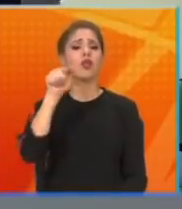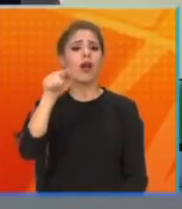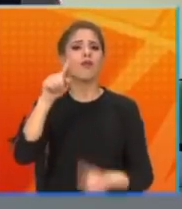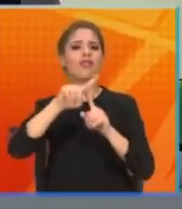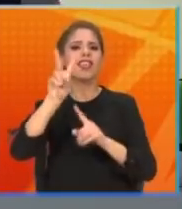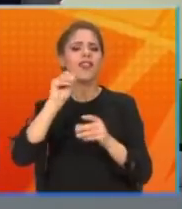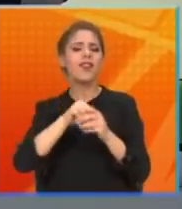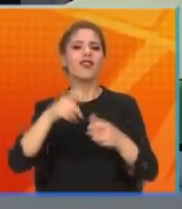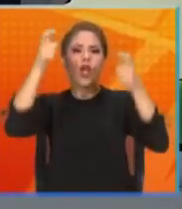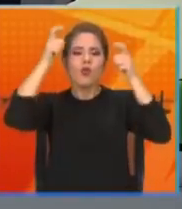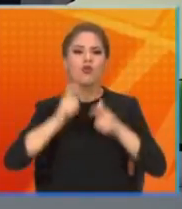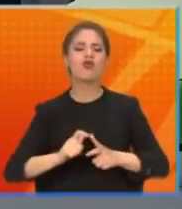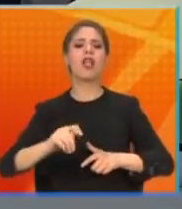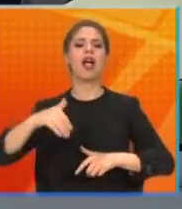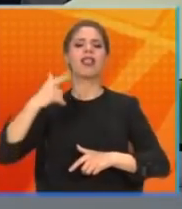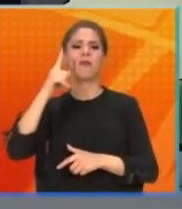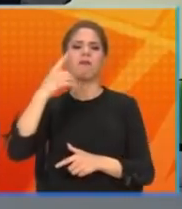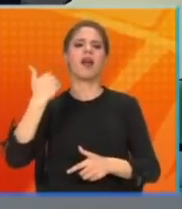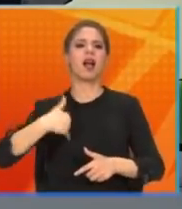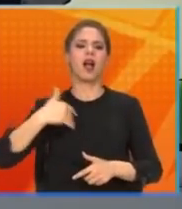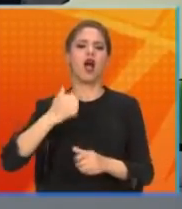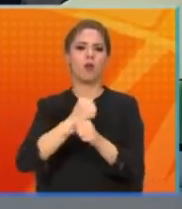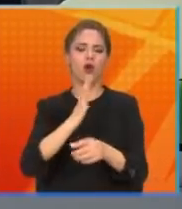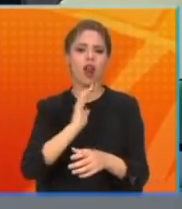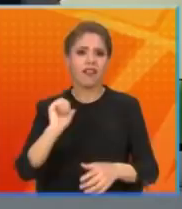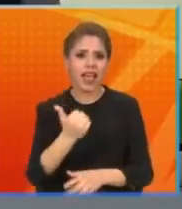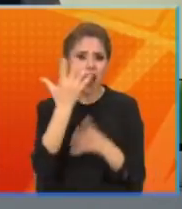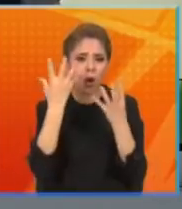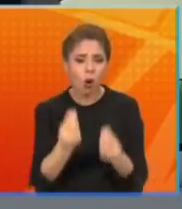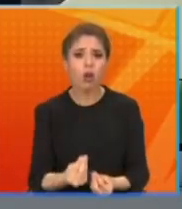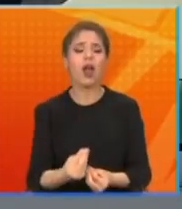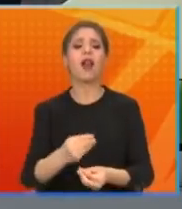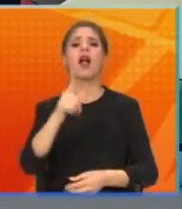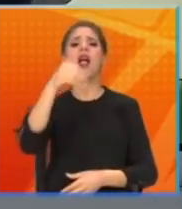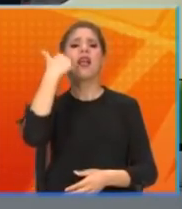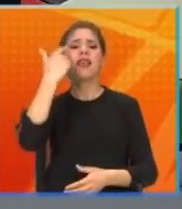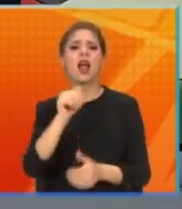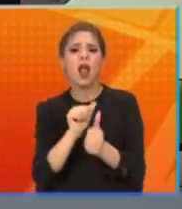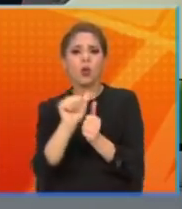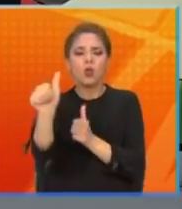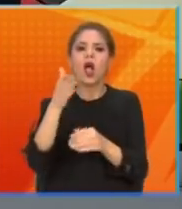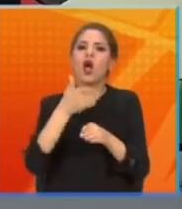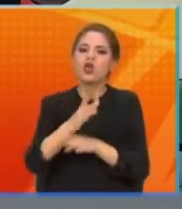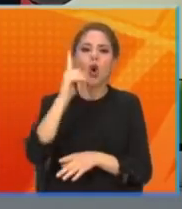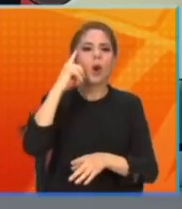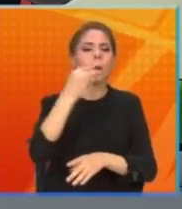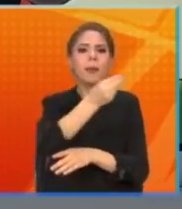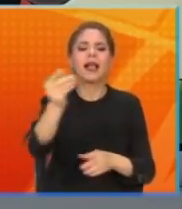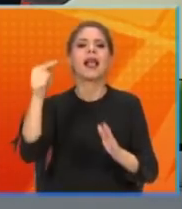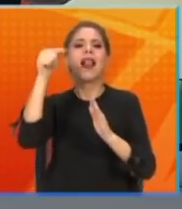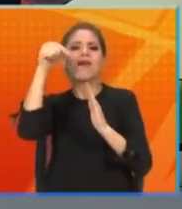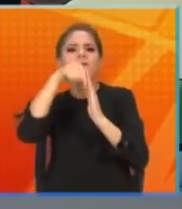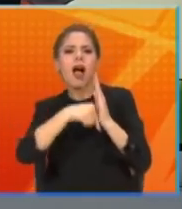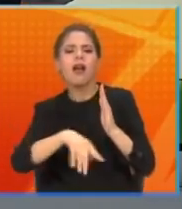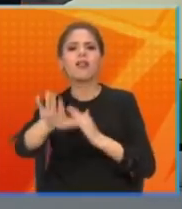Günlerdir bu ekranlardan üstlendiğimiz bir görev var. Kamu görevinin gereği olarak manipülasyondan uzak doğru bilgileri en ince